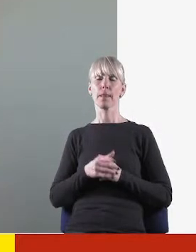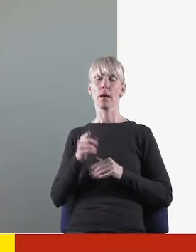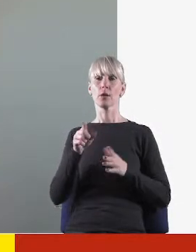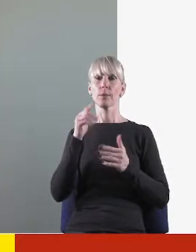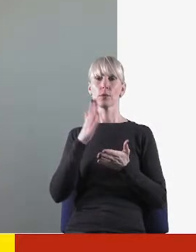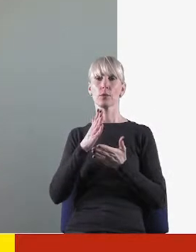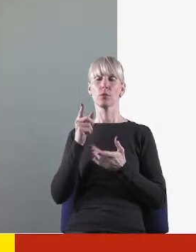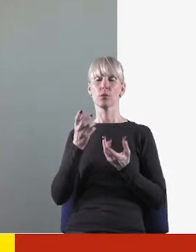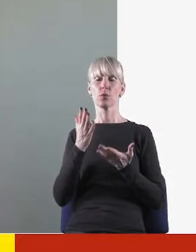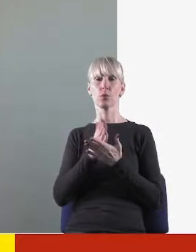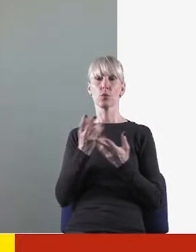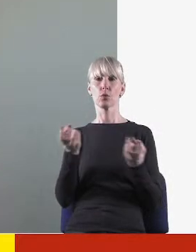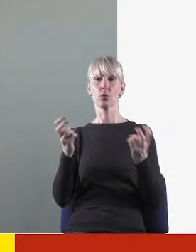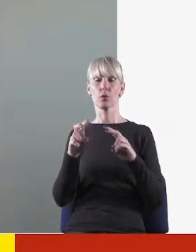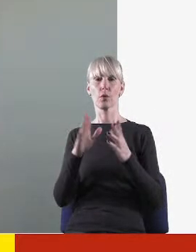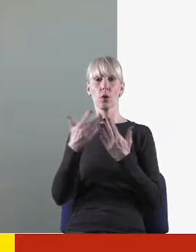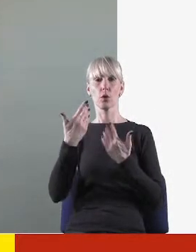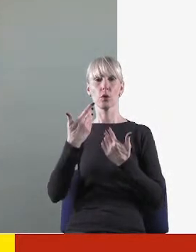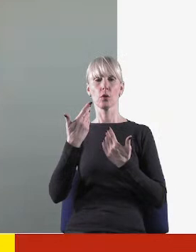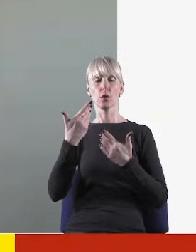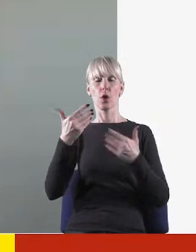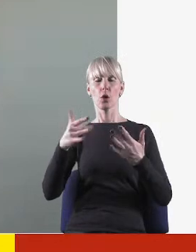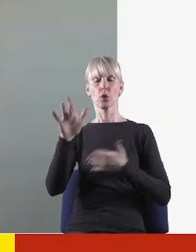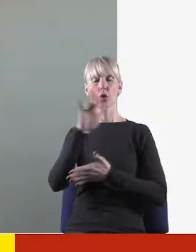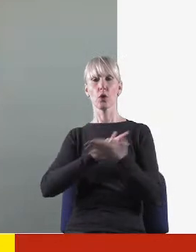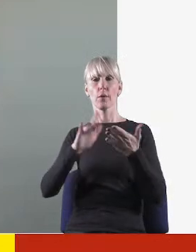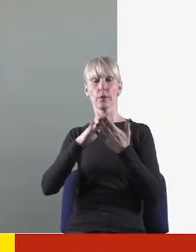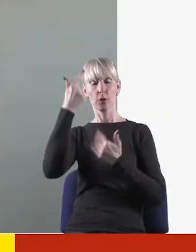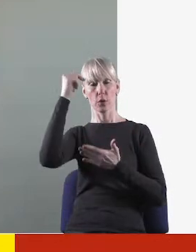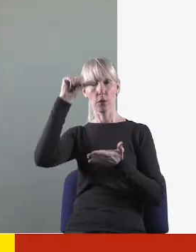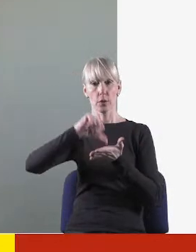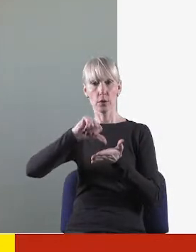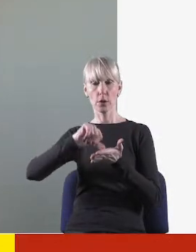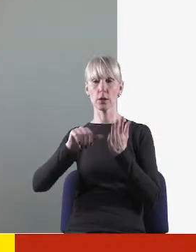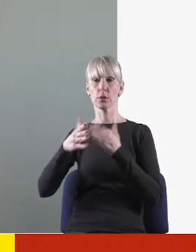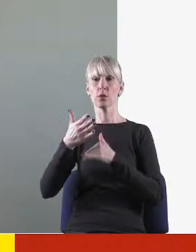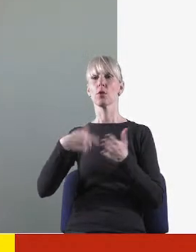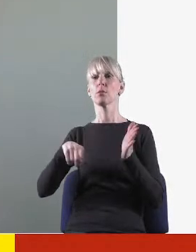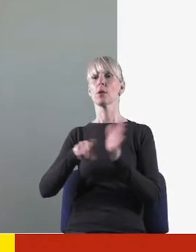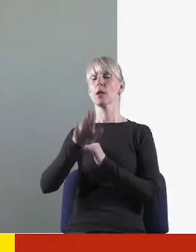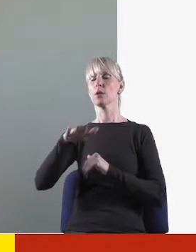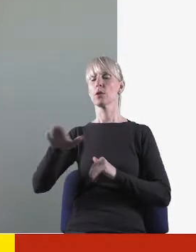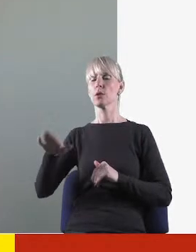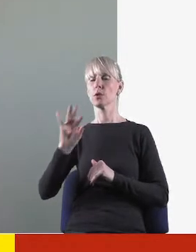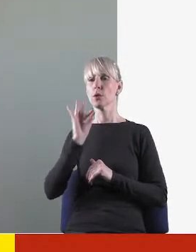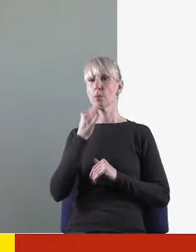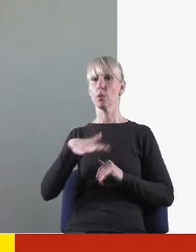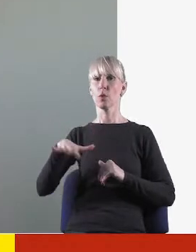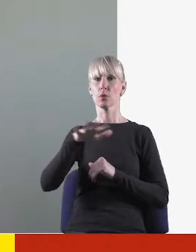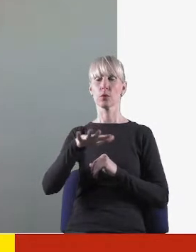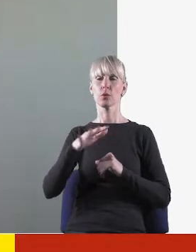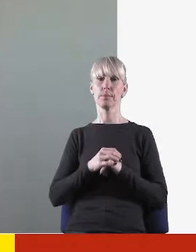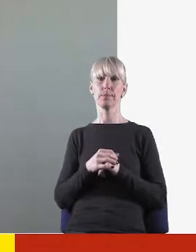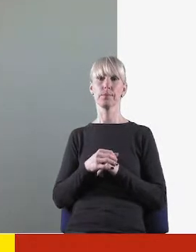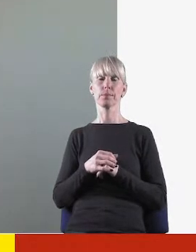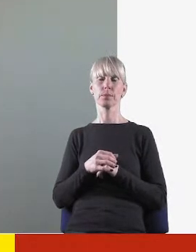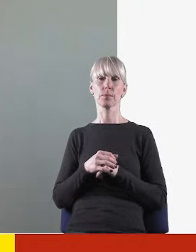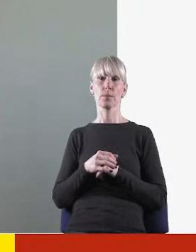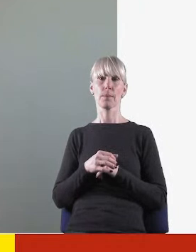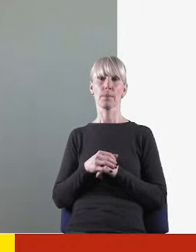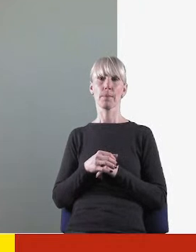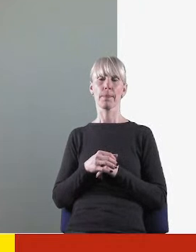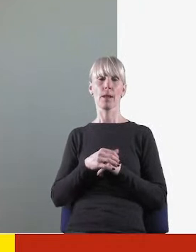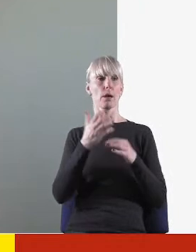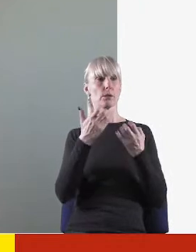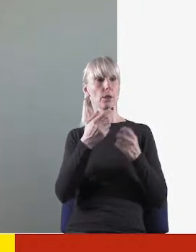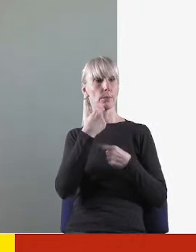tam Środowiskowe Centrum Zdrowia Psychicznego dla Dzieci i Młodzieży. I tutaj chwilkę, trochę jeszcze też o tej samej inwestycji